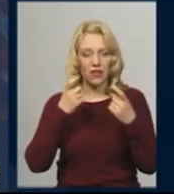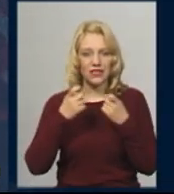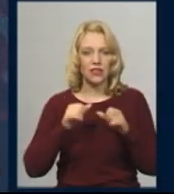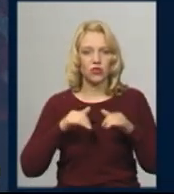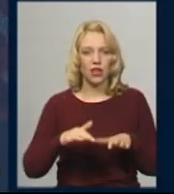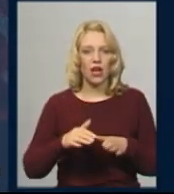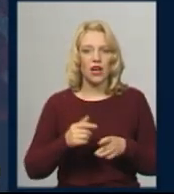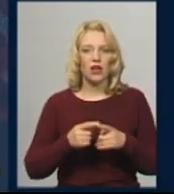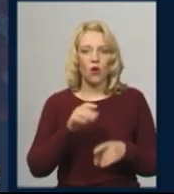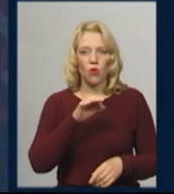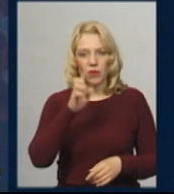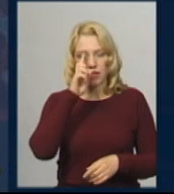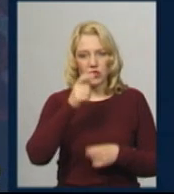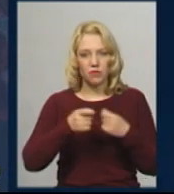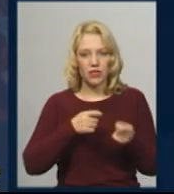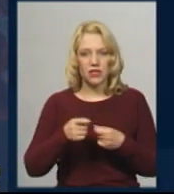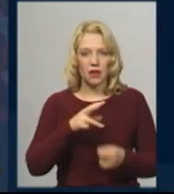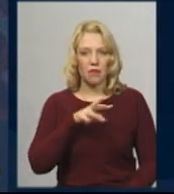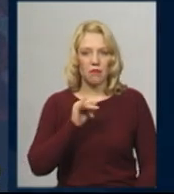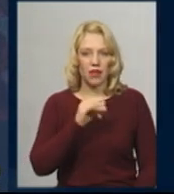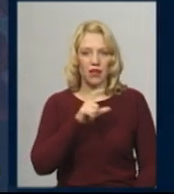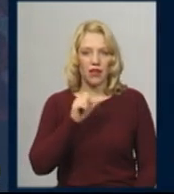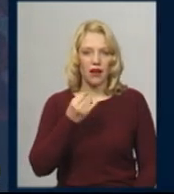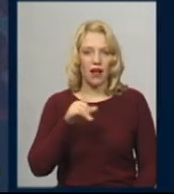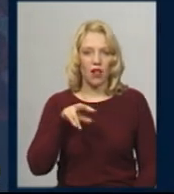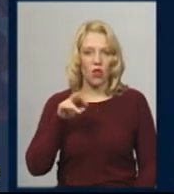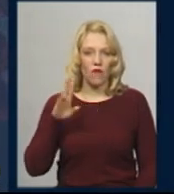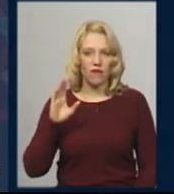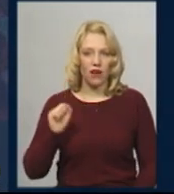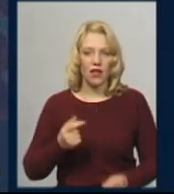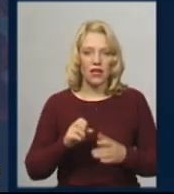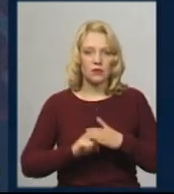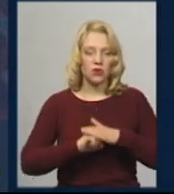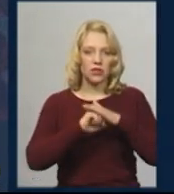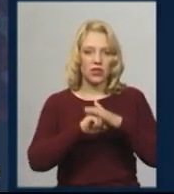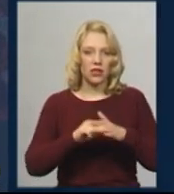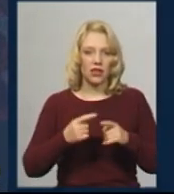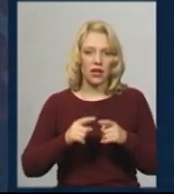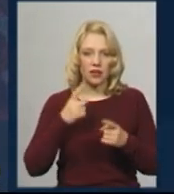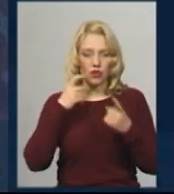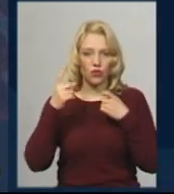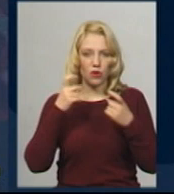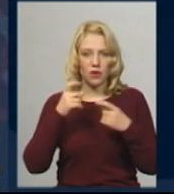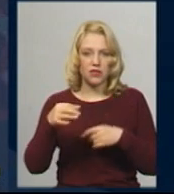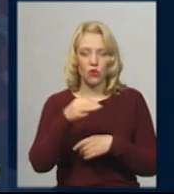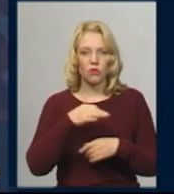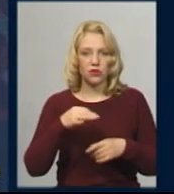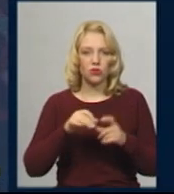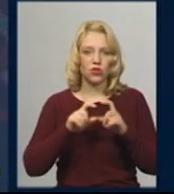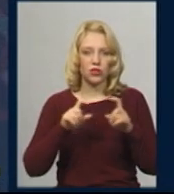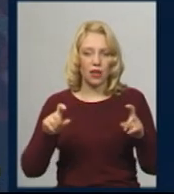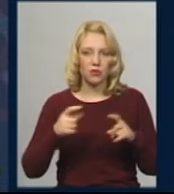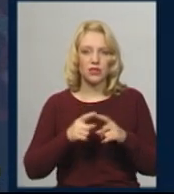громадськістю облдержадміністрації Інна Михайлова із посиланням на інформацію обласного штабу з ліквідації надзвичайної ситуації.